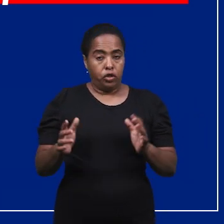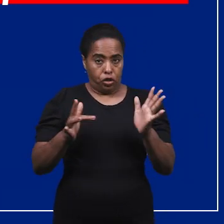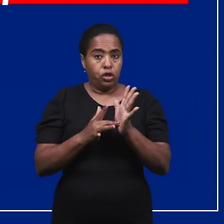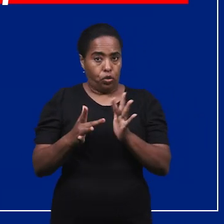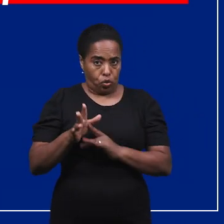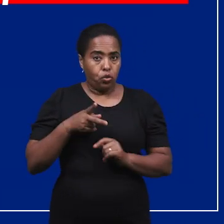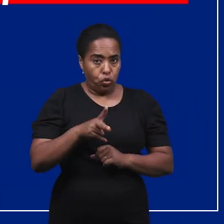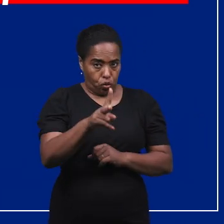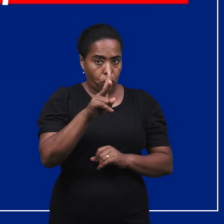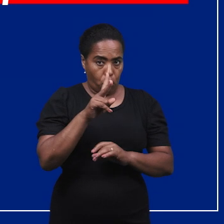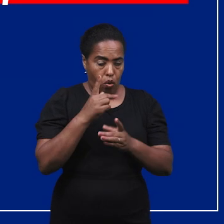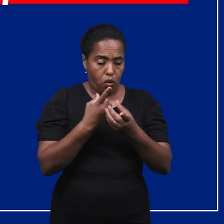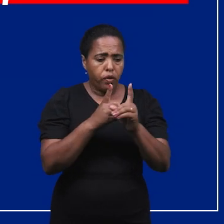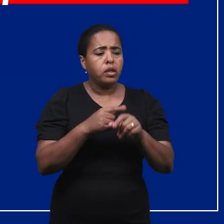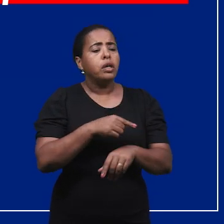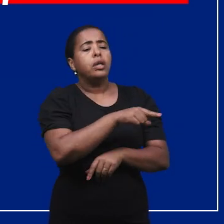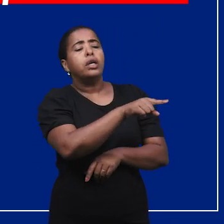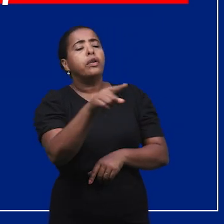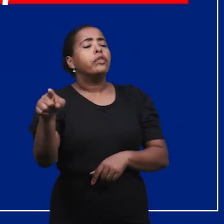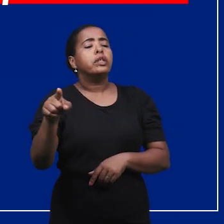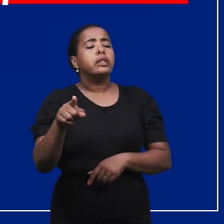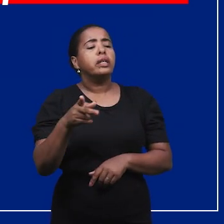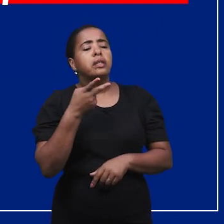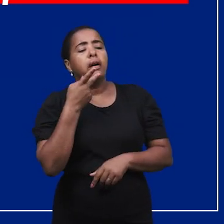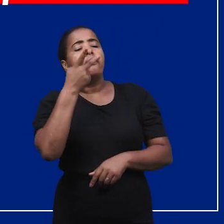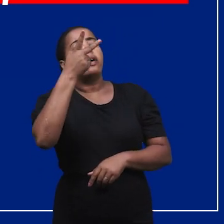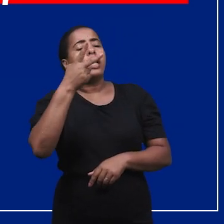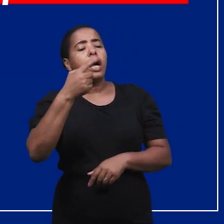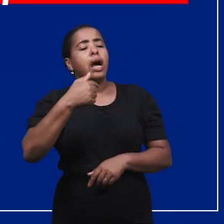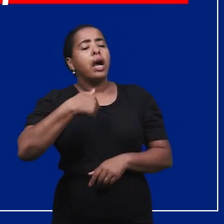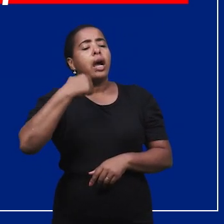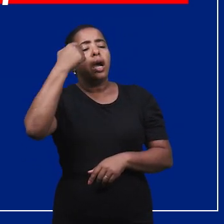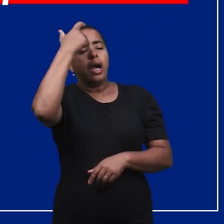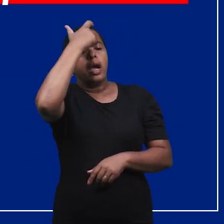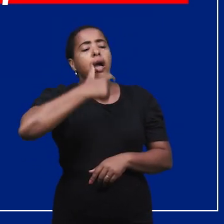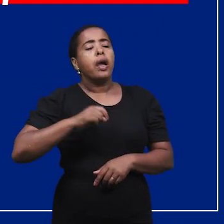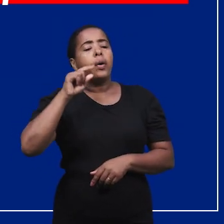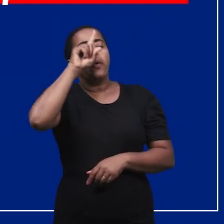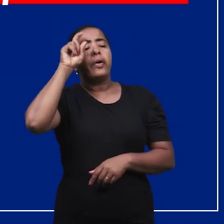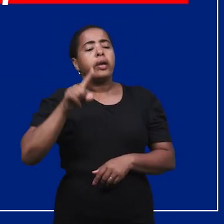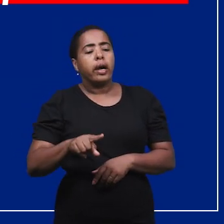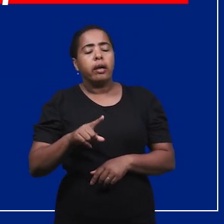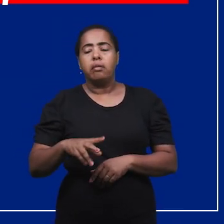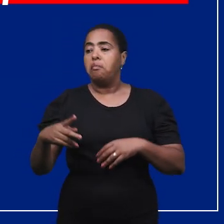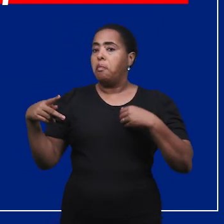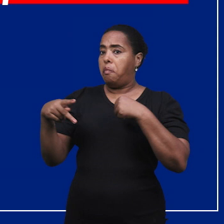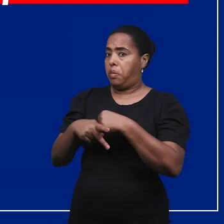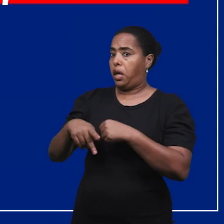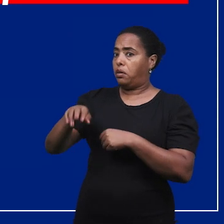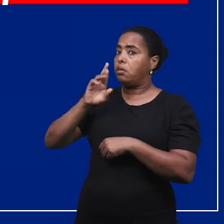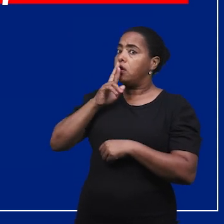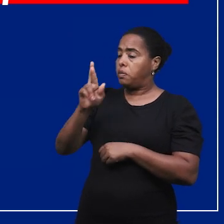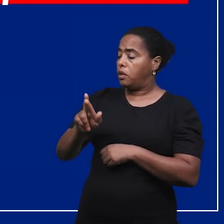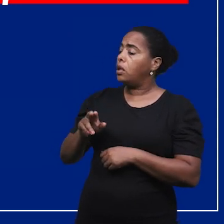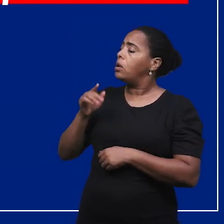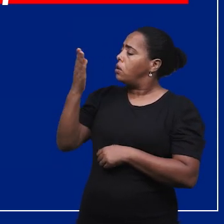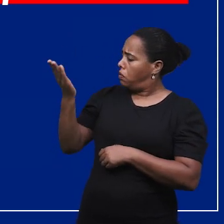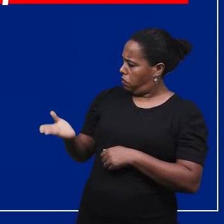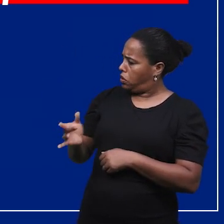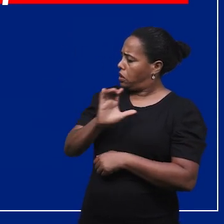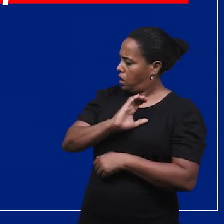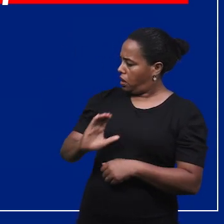Et Jésus, en parlant à ses disciples, vous dites que je suis qui? réponse donnée par Pierre a